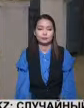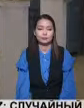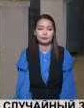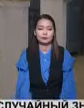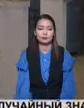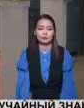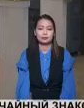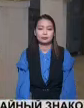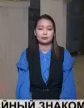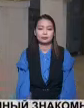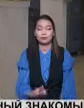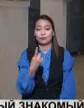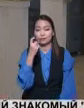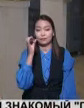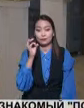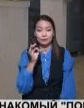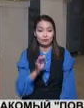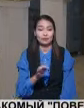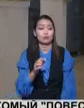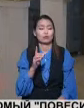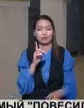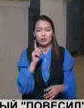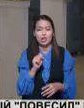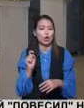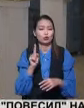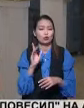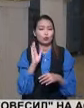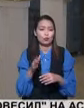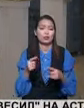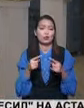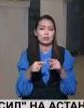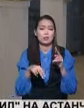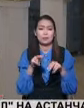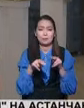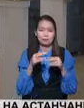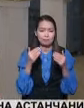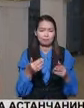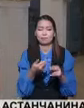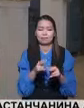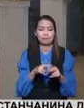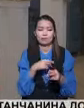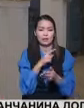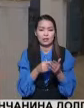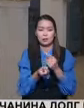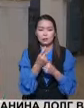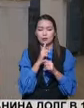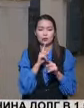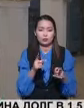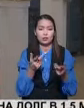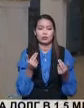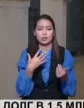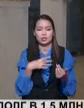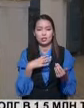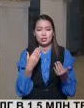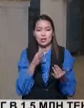например, 100% за то, чтобы строить. Здесь у меня вообще никаких сомнений не возникает. Конечно же, чем